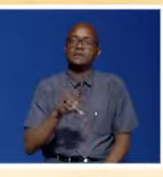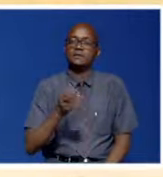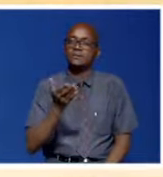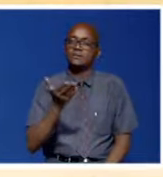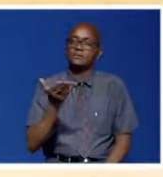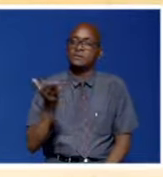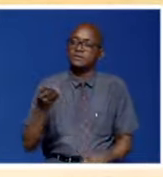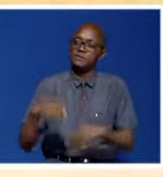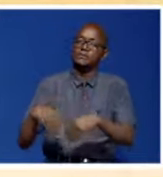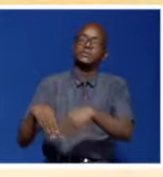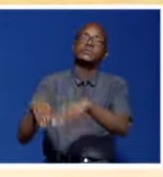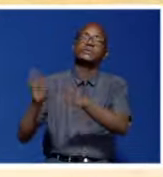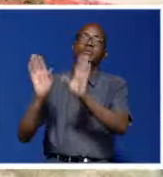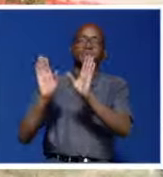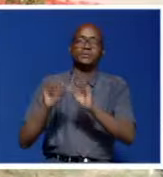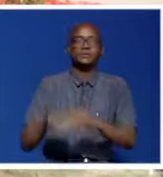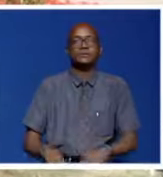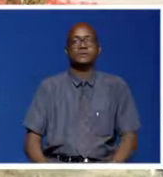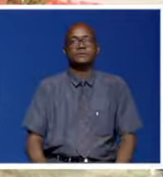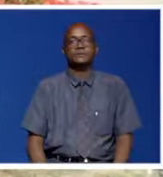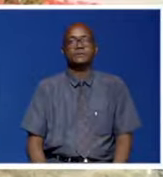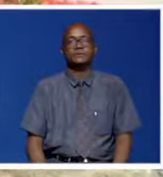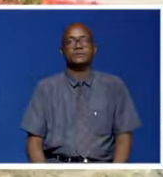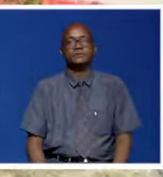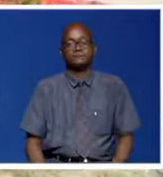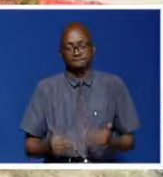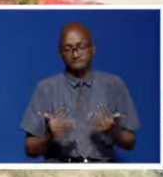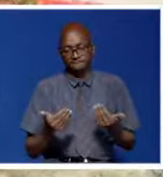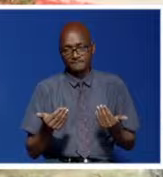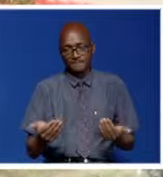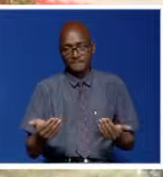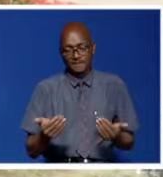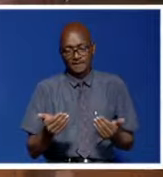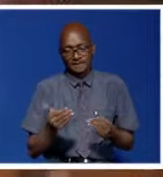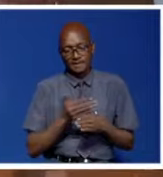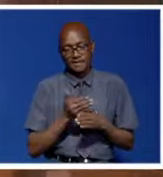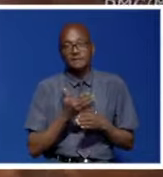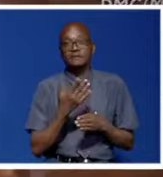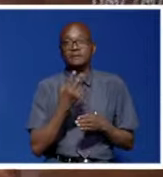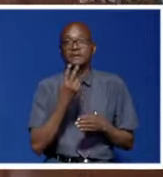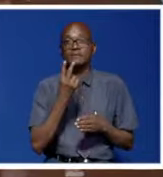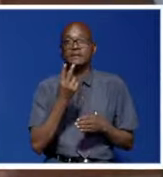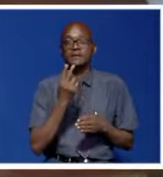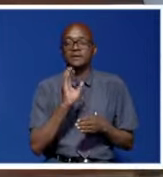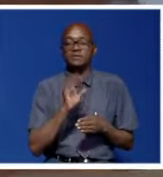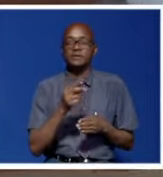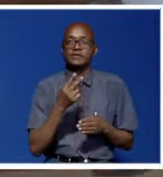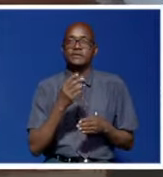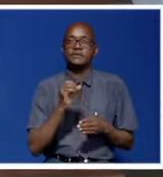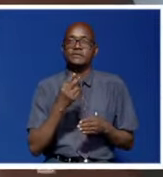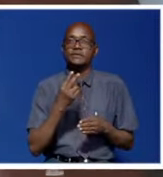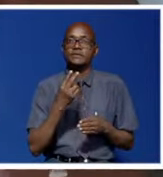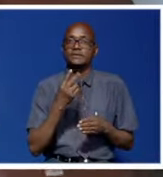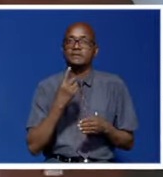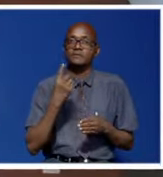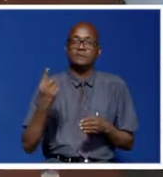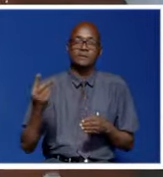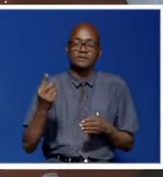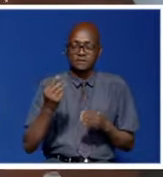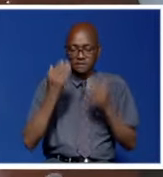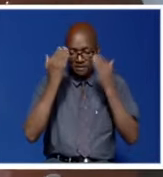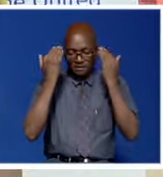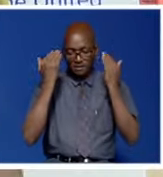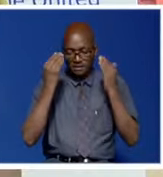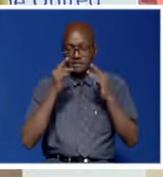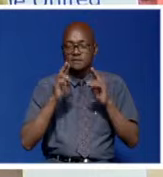wengine kuachiwa huru. Kufuatia rufaa hiyo yenye kesi namba 2 ya mwaka 2021 iliyotolewa mbele ya jaji wa